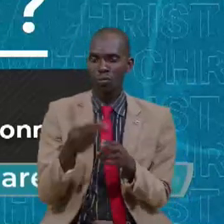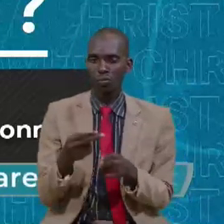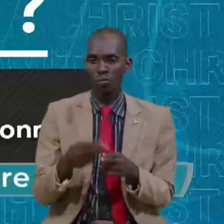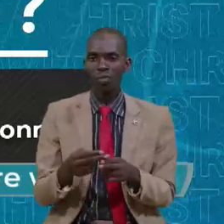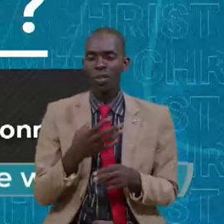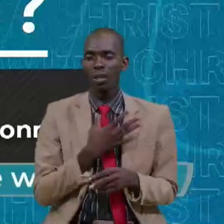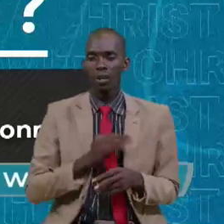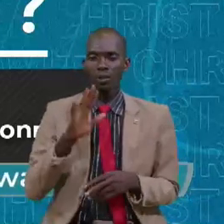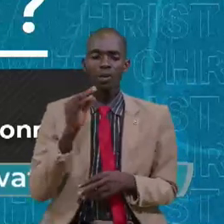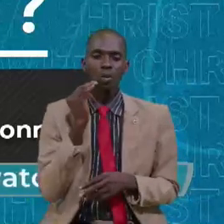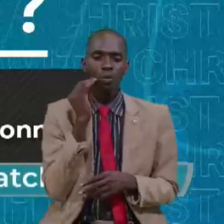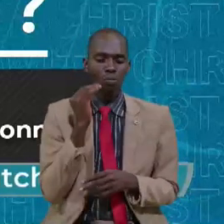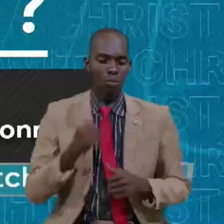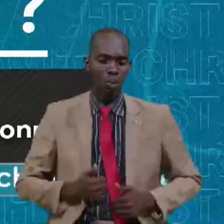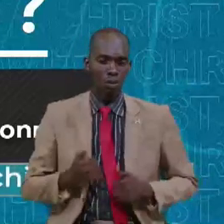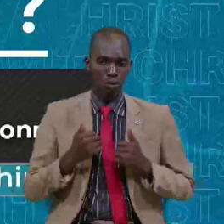Donnez vos informations correctes.